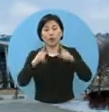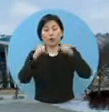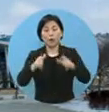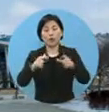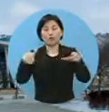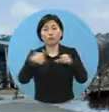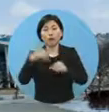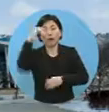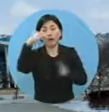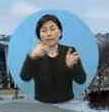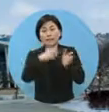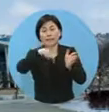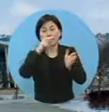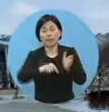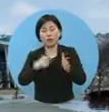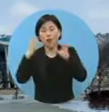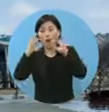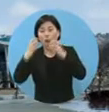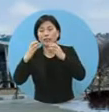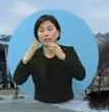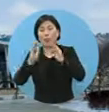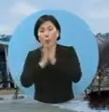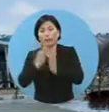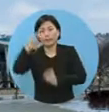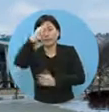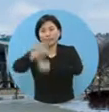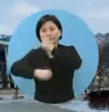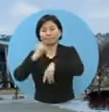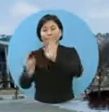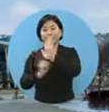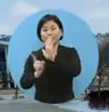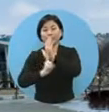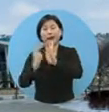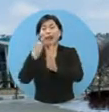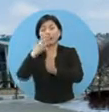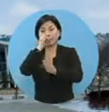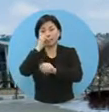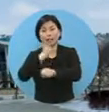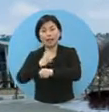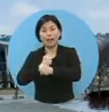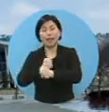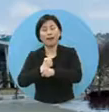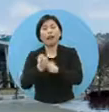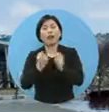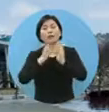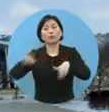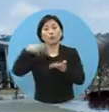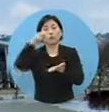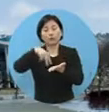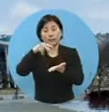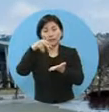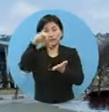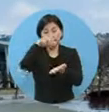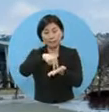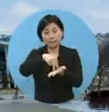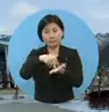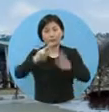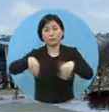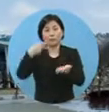전남문화관광재단에서는 국악 꿈나무들이 자신의 재능을 마음껏 펼칠 수 있는 도립 어린이 국악단을 오는